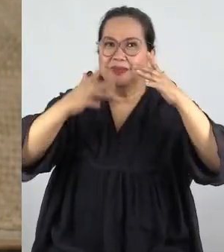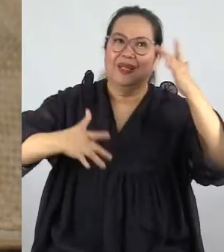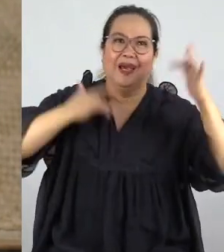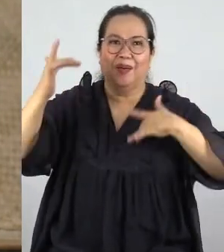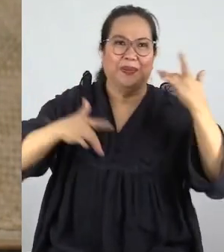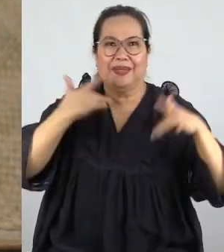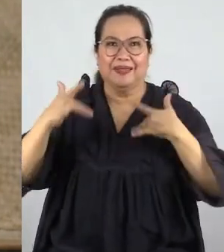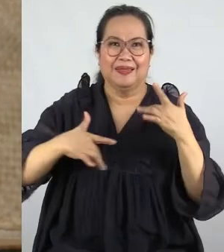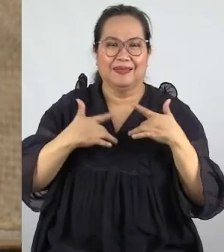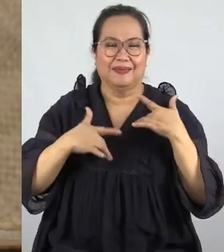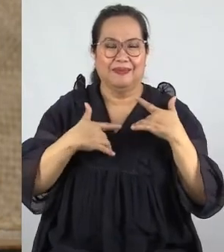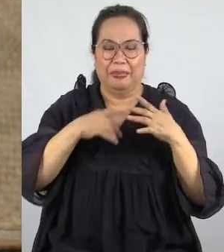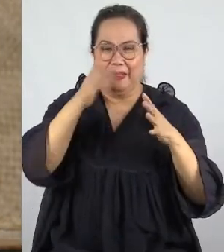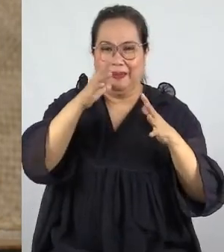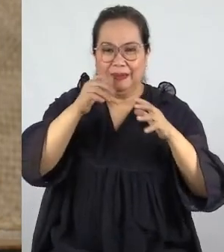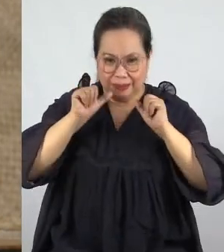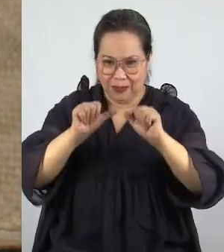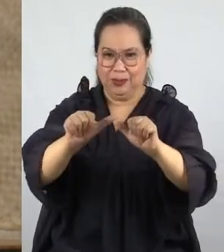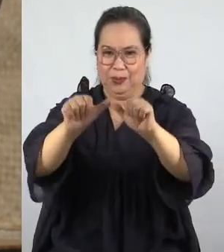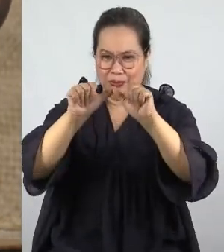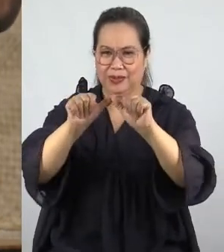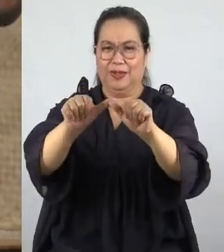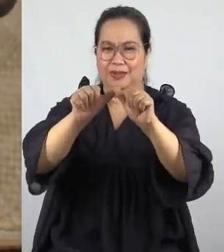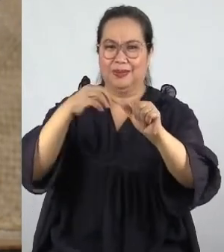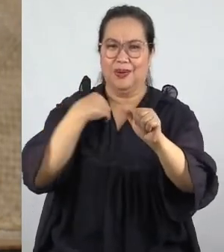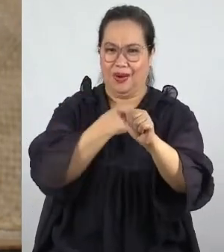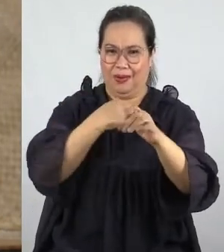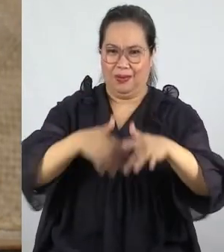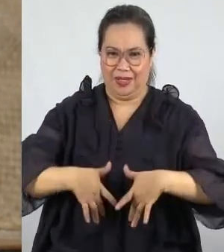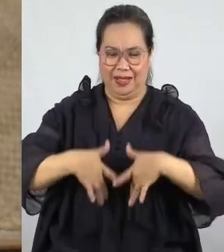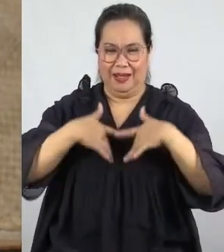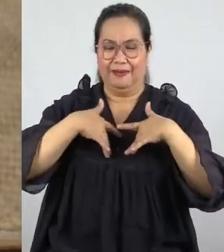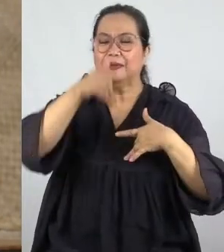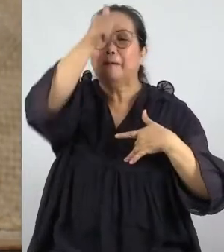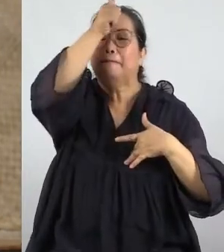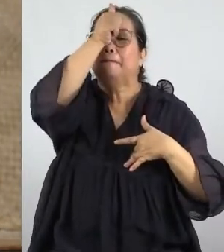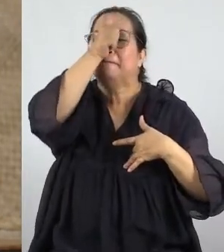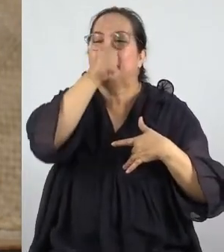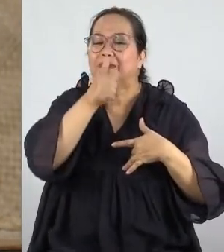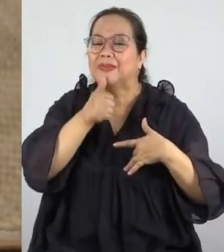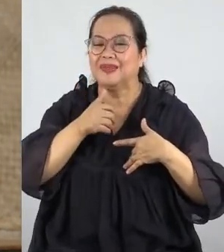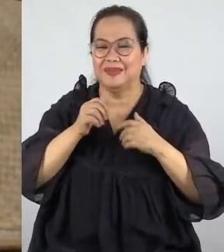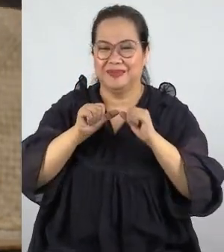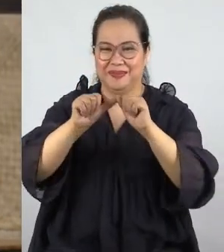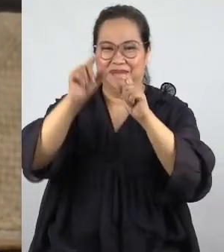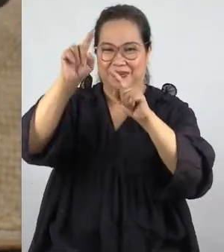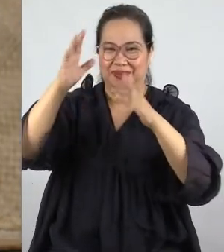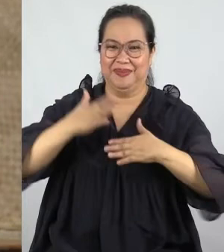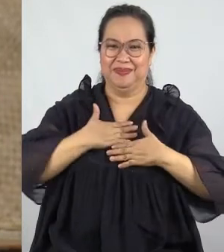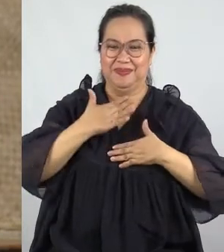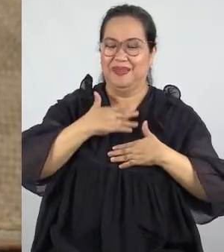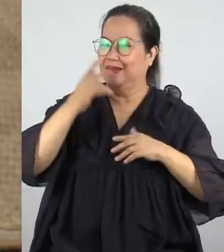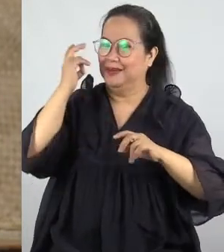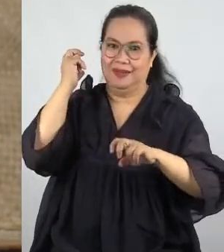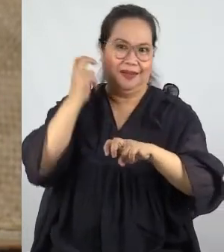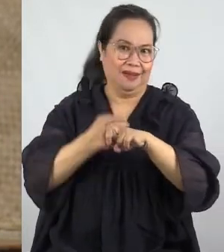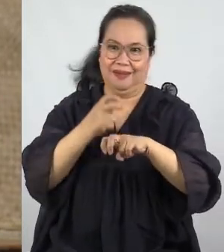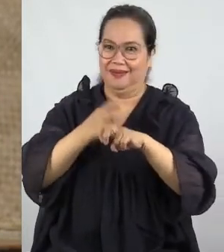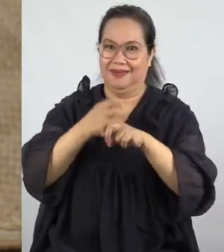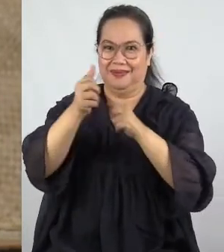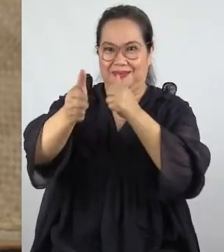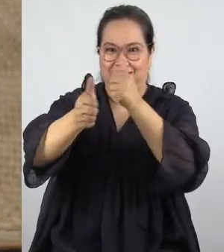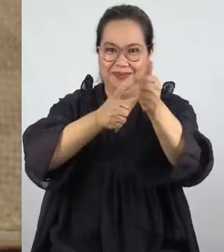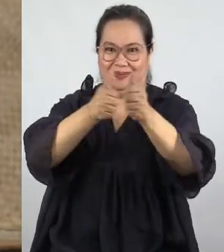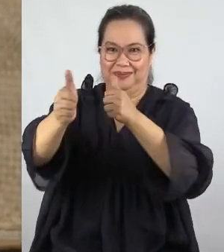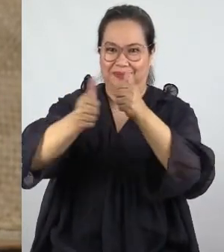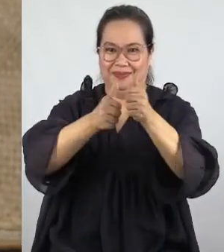niya. Itaguyod din natin ang ating buhay sa kanyang kagalakan. Mahirap tumakbo ng isang mahaba at malayo na